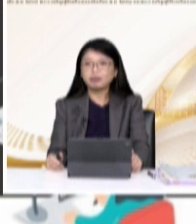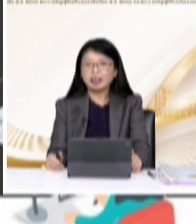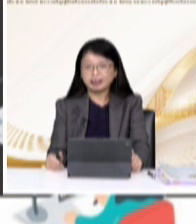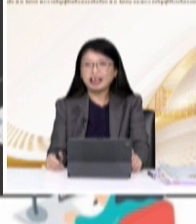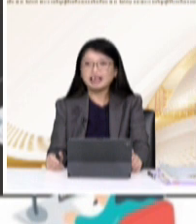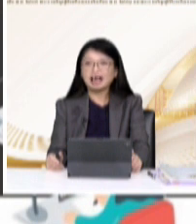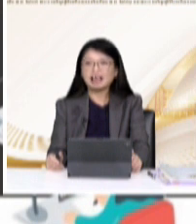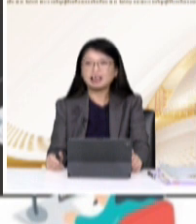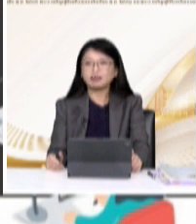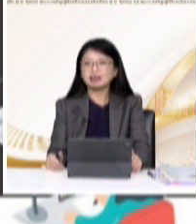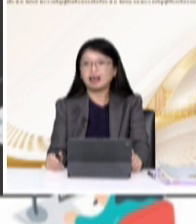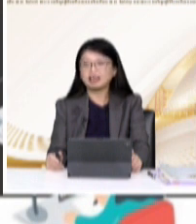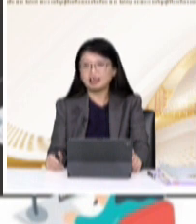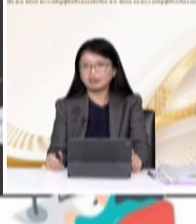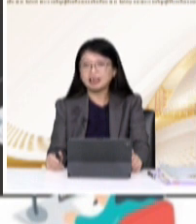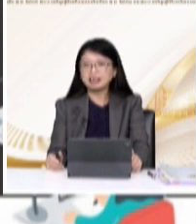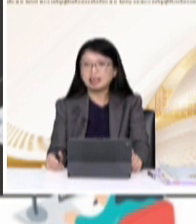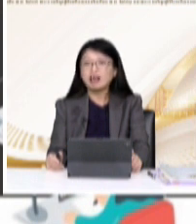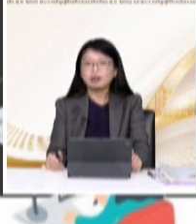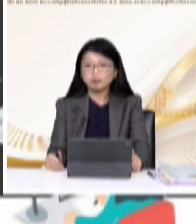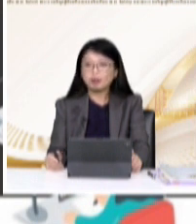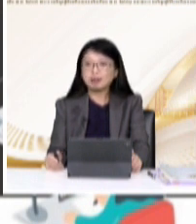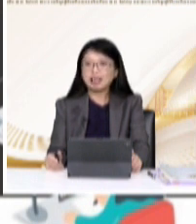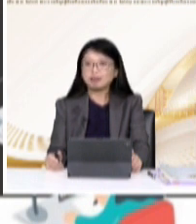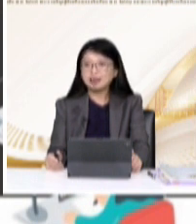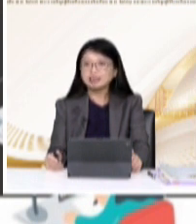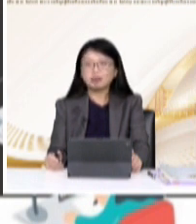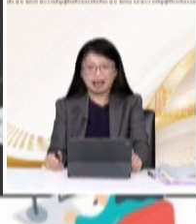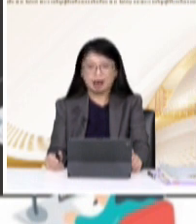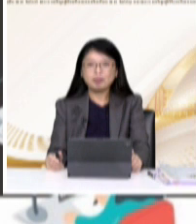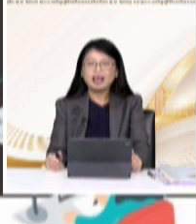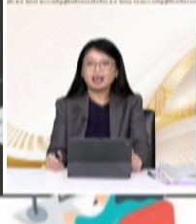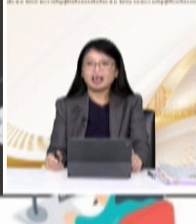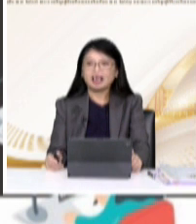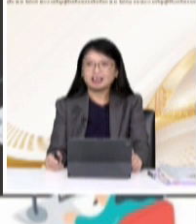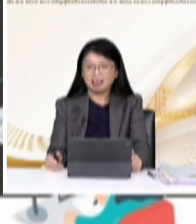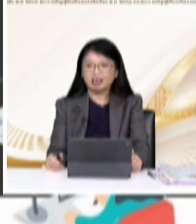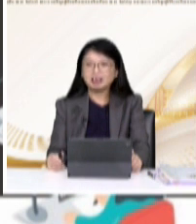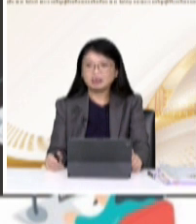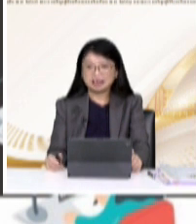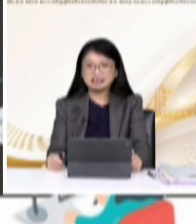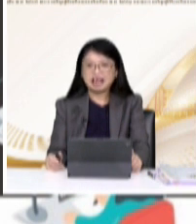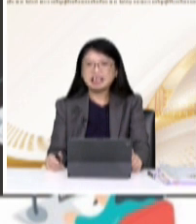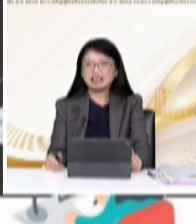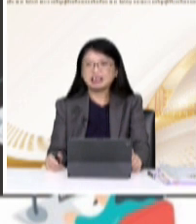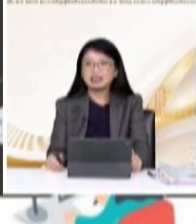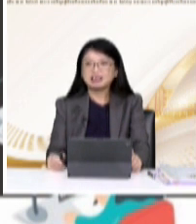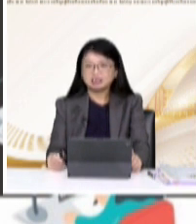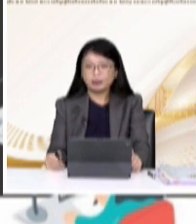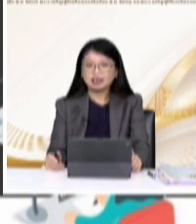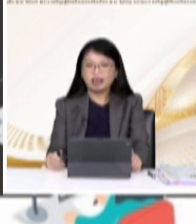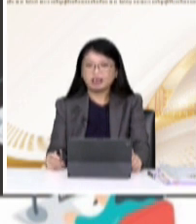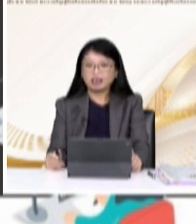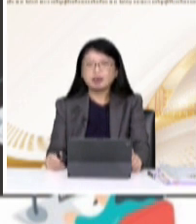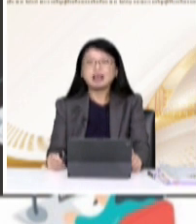Facebook ไว้ก็ได้นะคะเดี๋ยวทางเจ้าหน้าที่จะรวบรวมคำถามเพื่อสอบถามแล้วก็เดี๋ยวดิฉันจะได้ช่